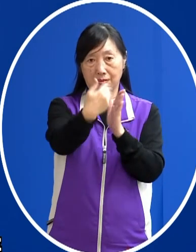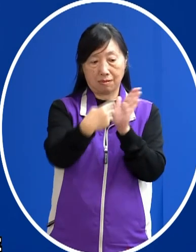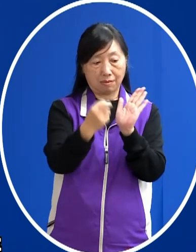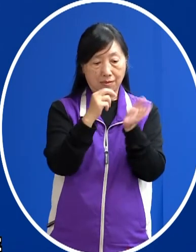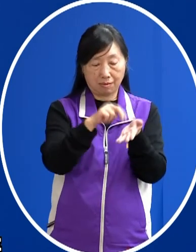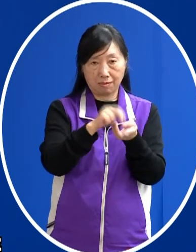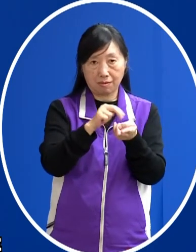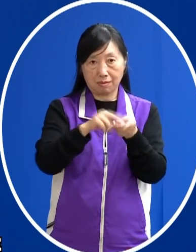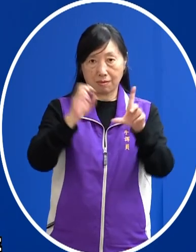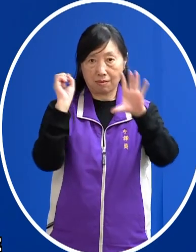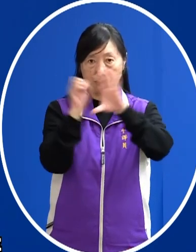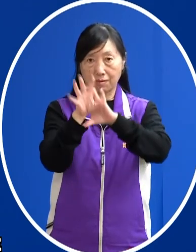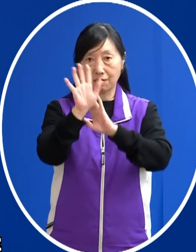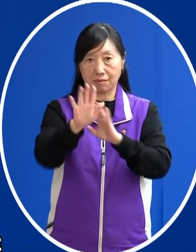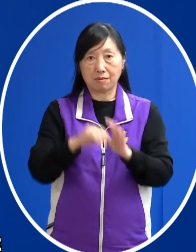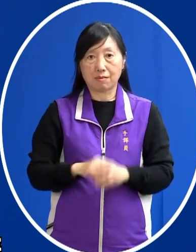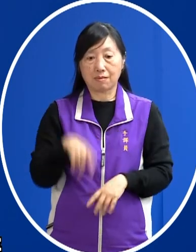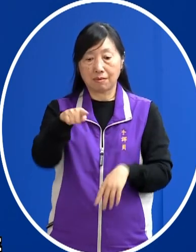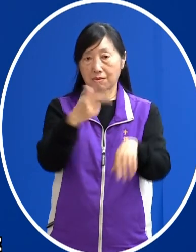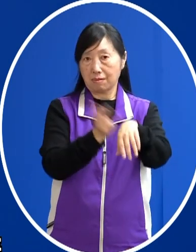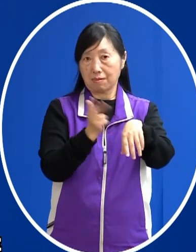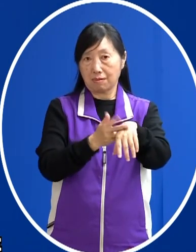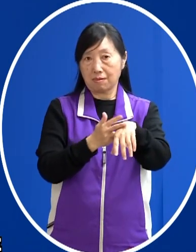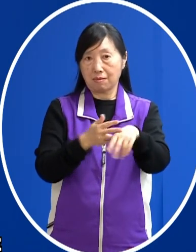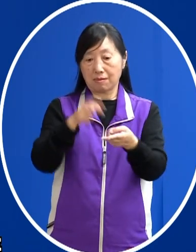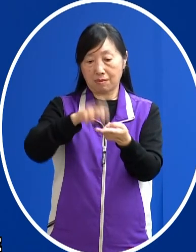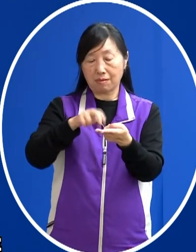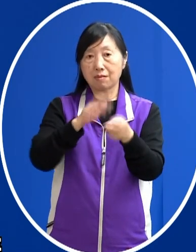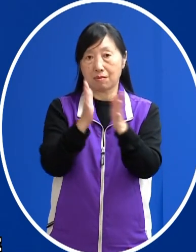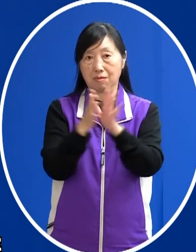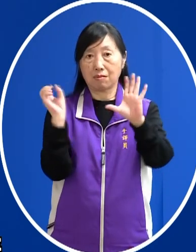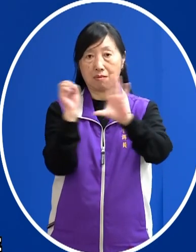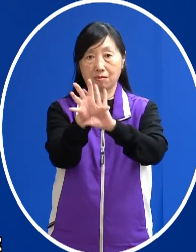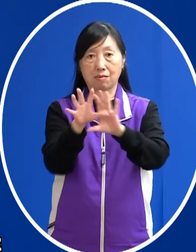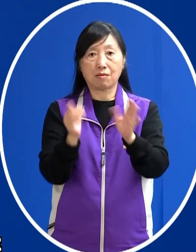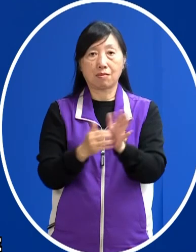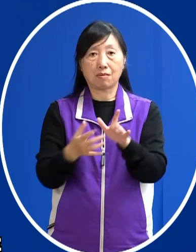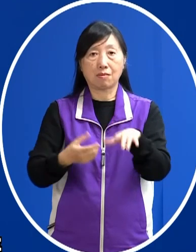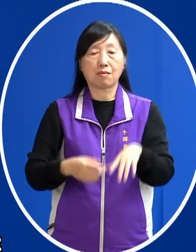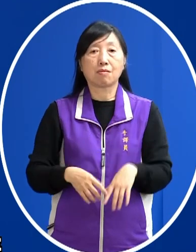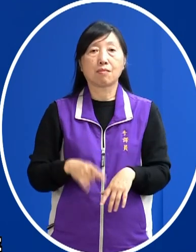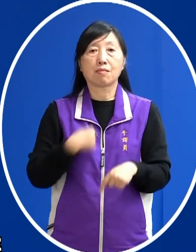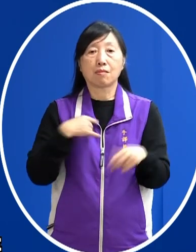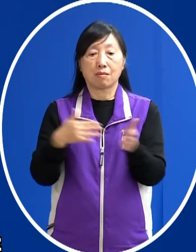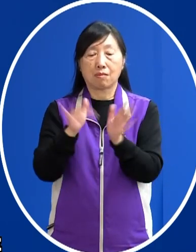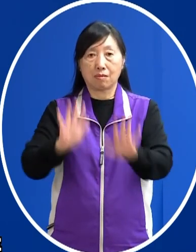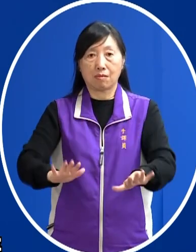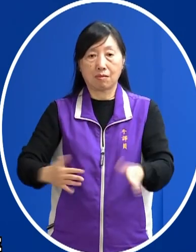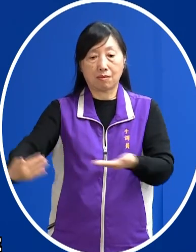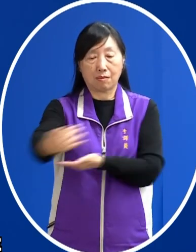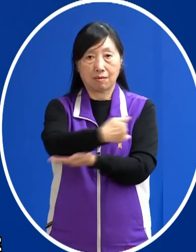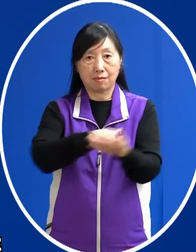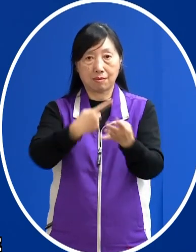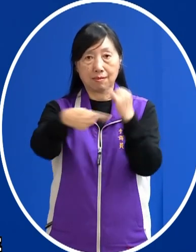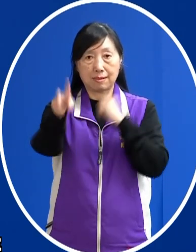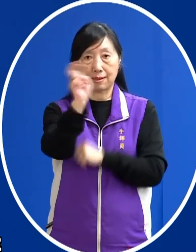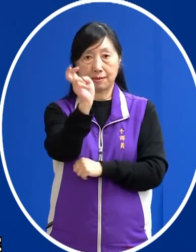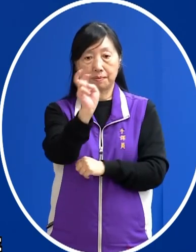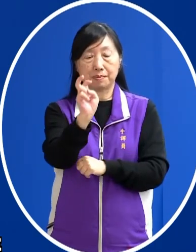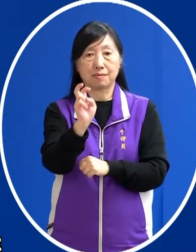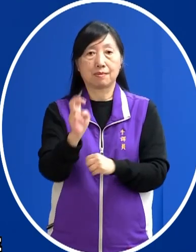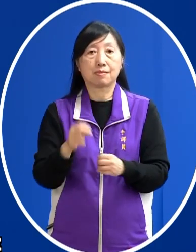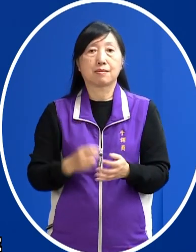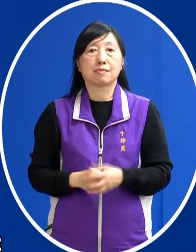的一个技术资源平台的一个网址。那到目前为止我们总共收集了20件的案